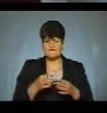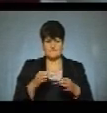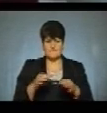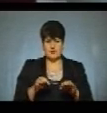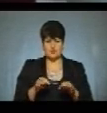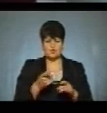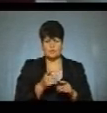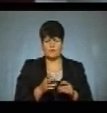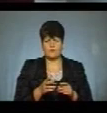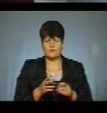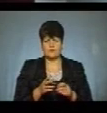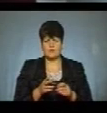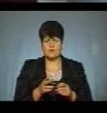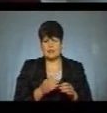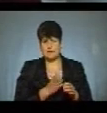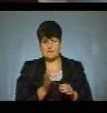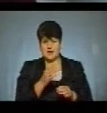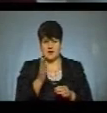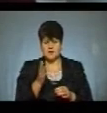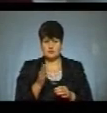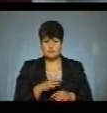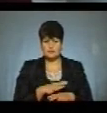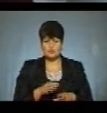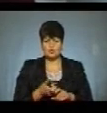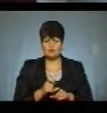вони не перехрещувалися, щоб не були